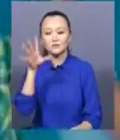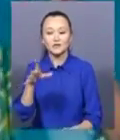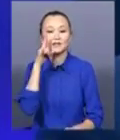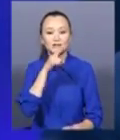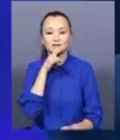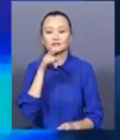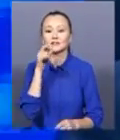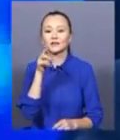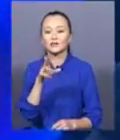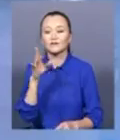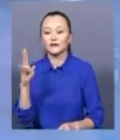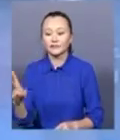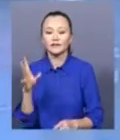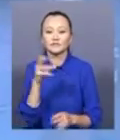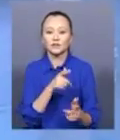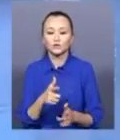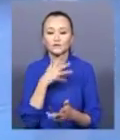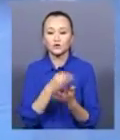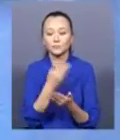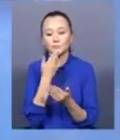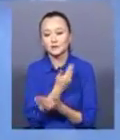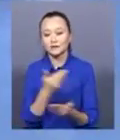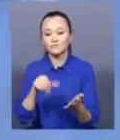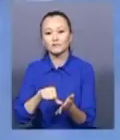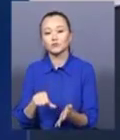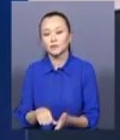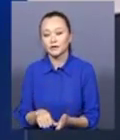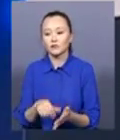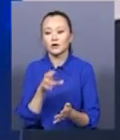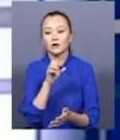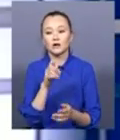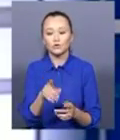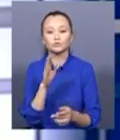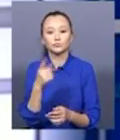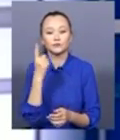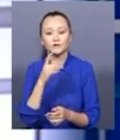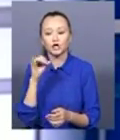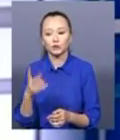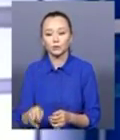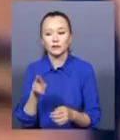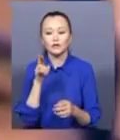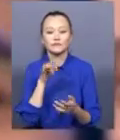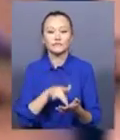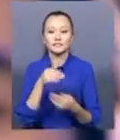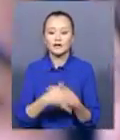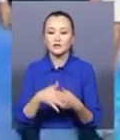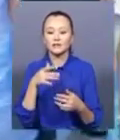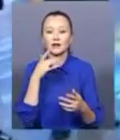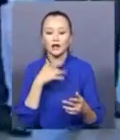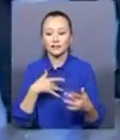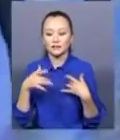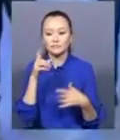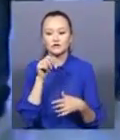Знаменитые казахстанские КВНщики готовятся к своему последнему выступлению. Оно состоится 1 июля в Центральном концертном